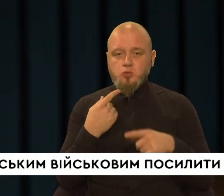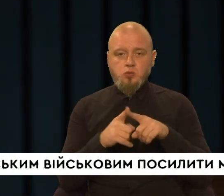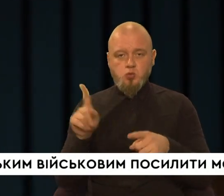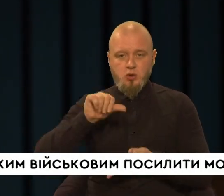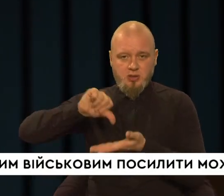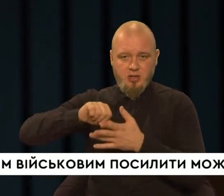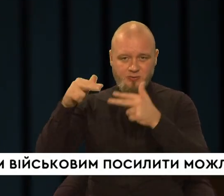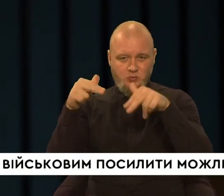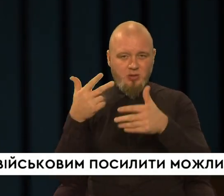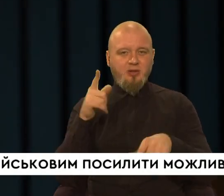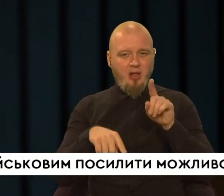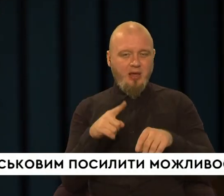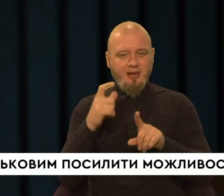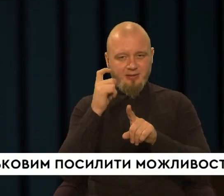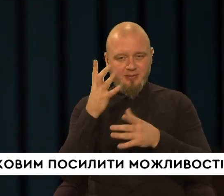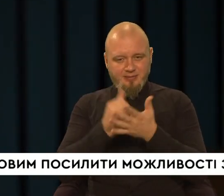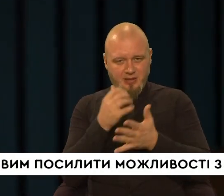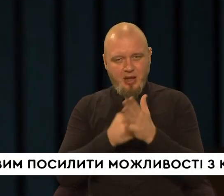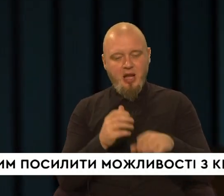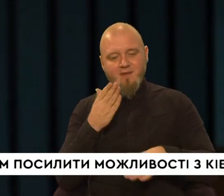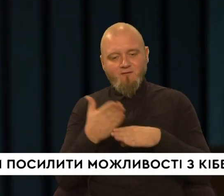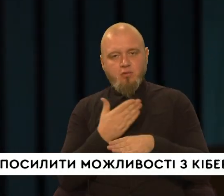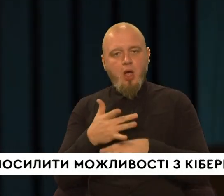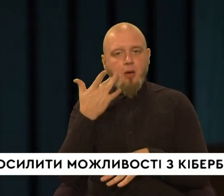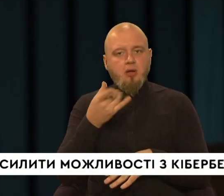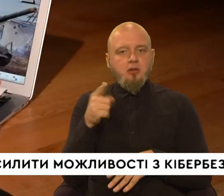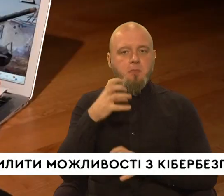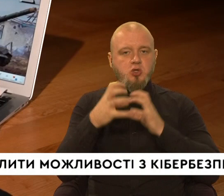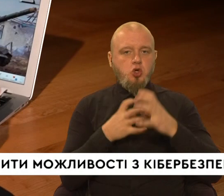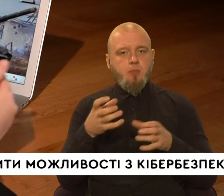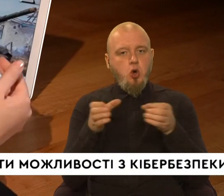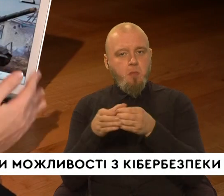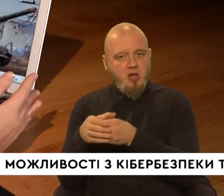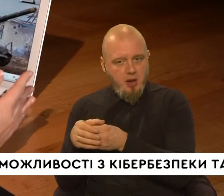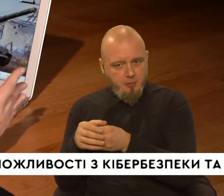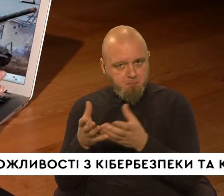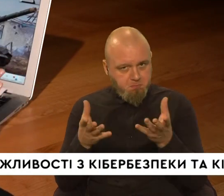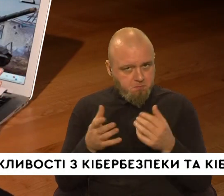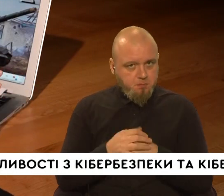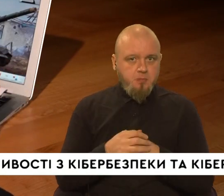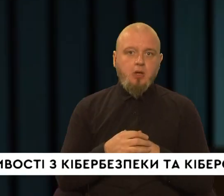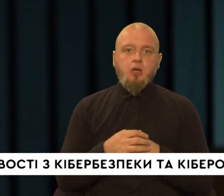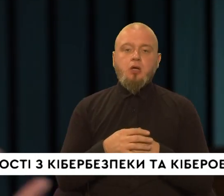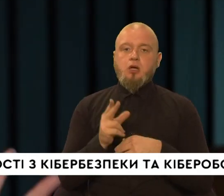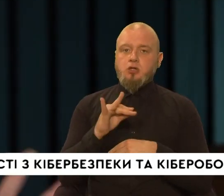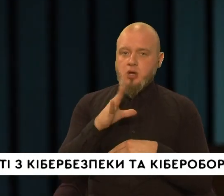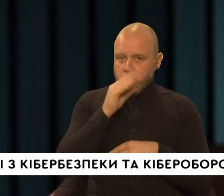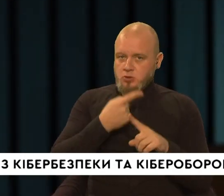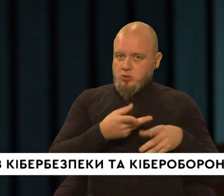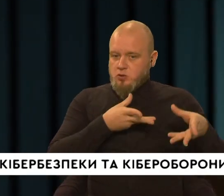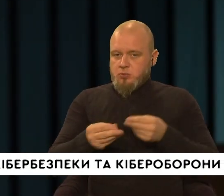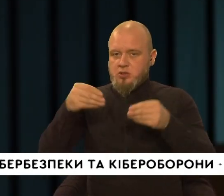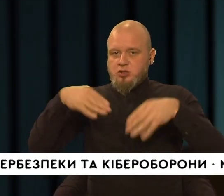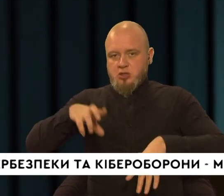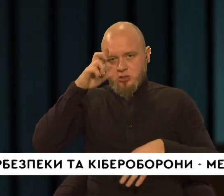іранські дрони, деякі деталі, виготовлені американськими та міжнародними компаніями. Чи може це вплинути на